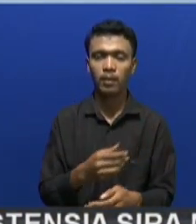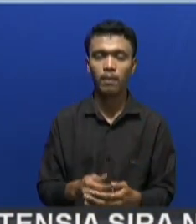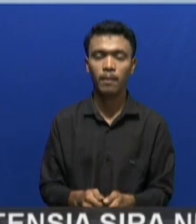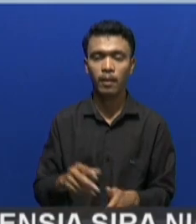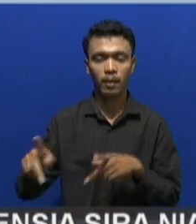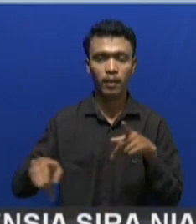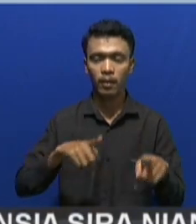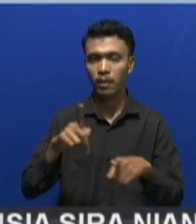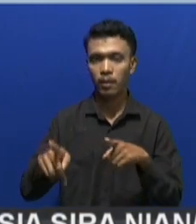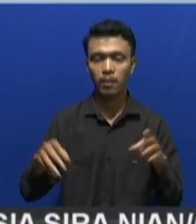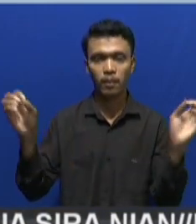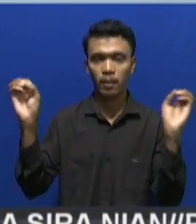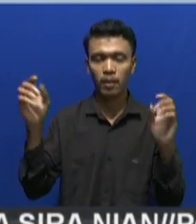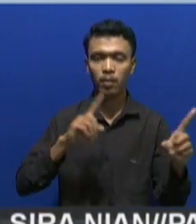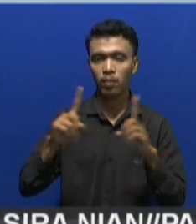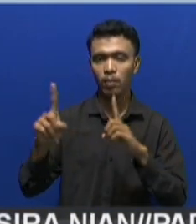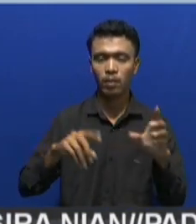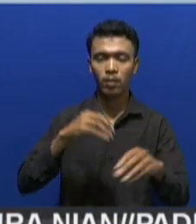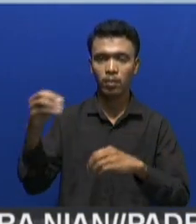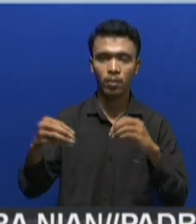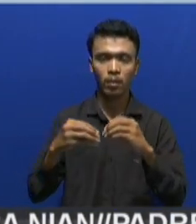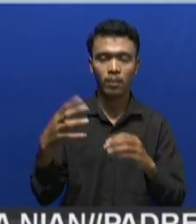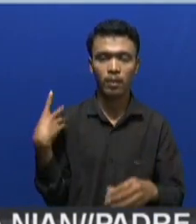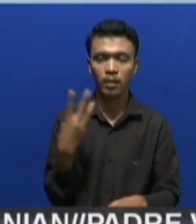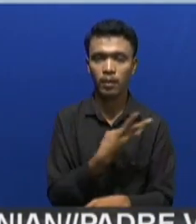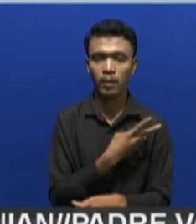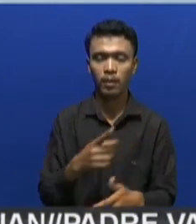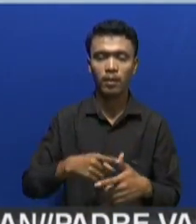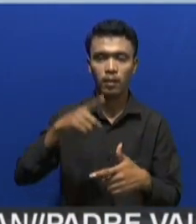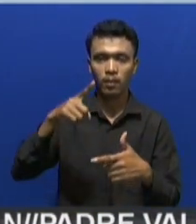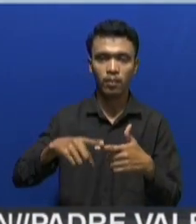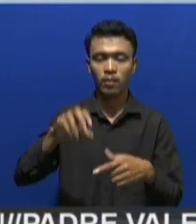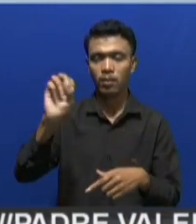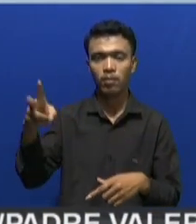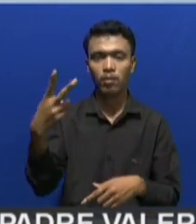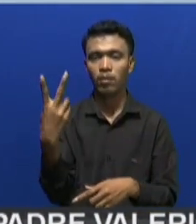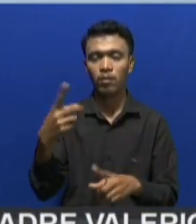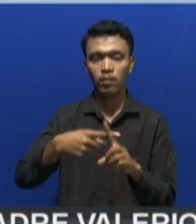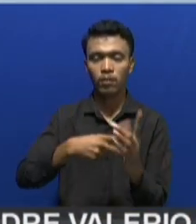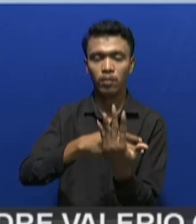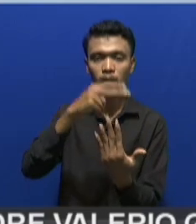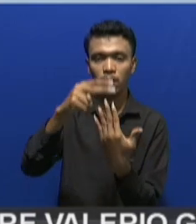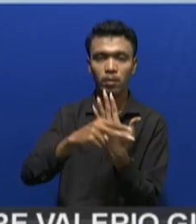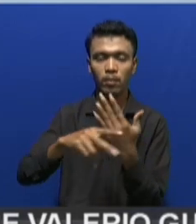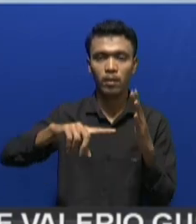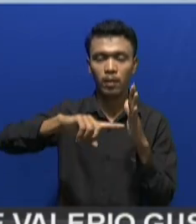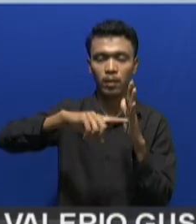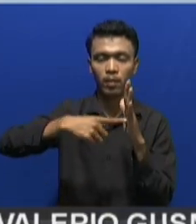e malah kulia kona ba ita. Depois de 12 novembro, hausi